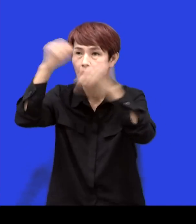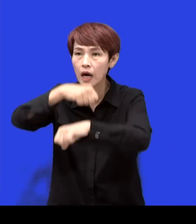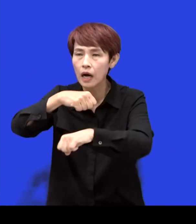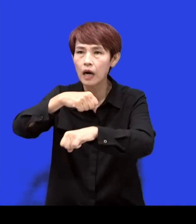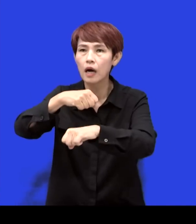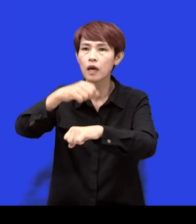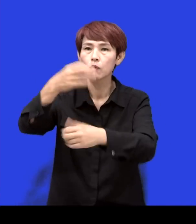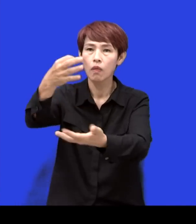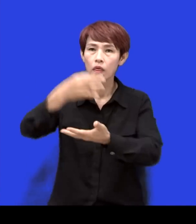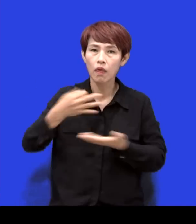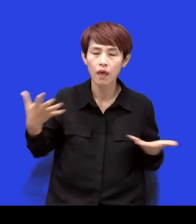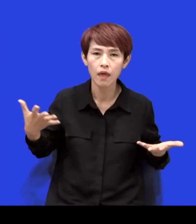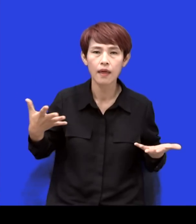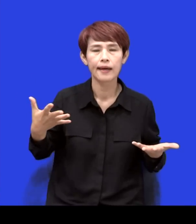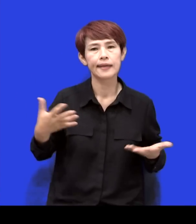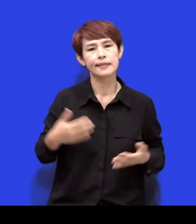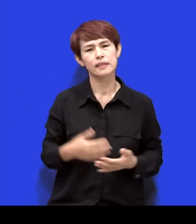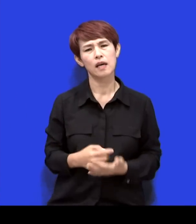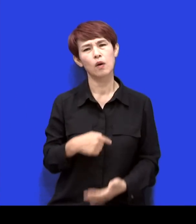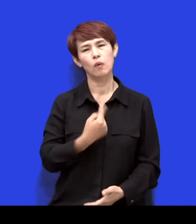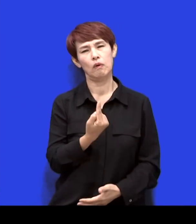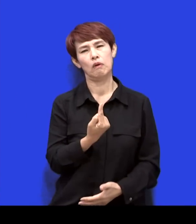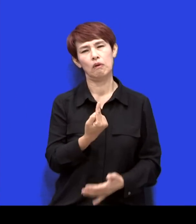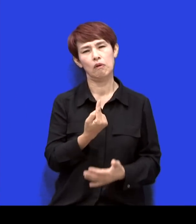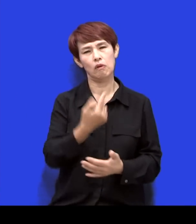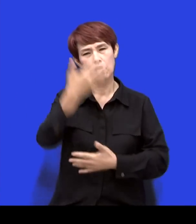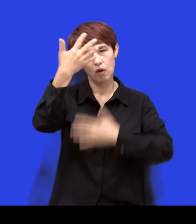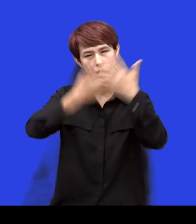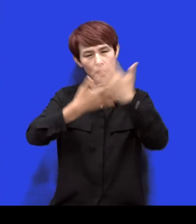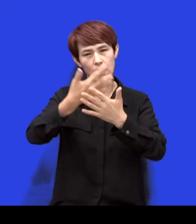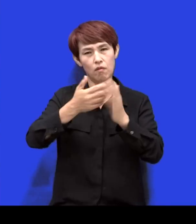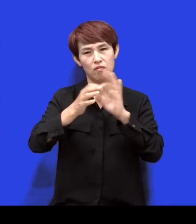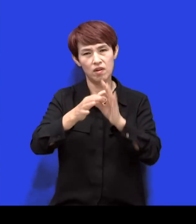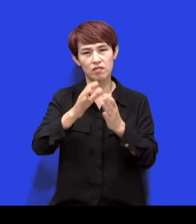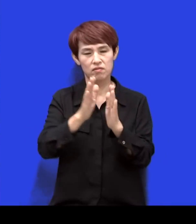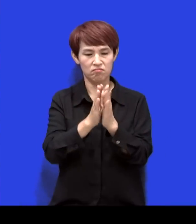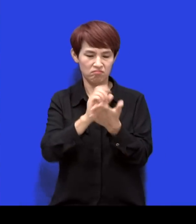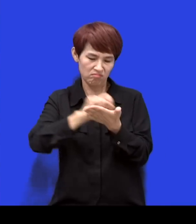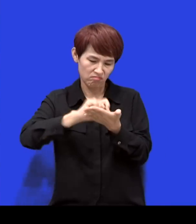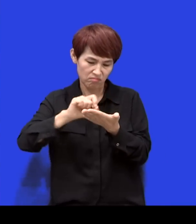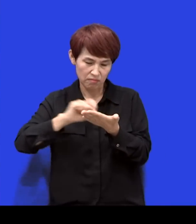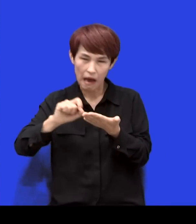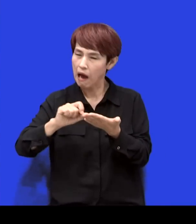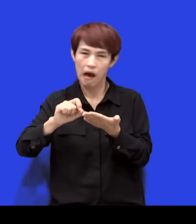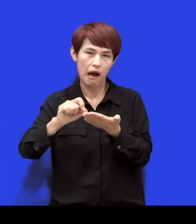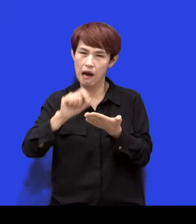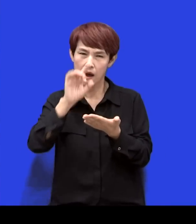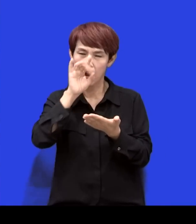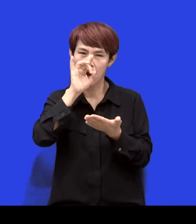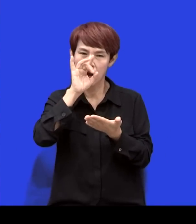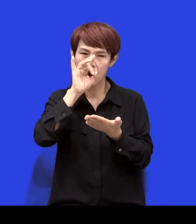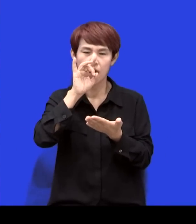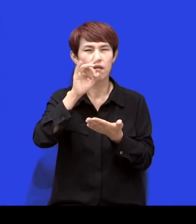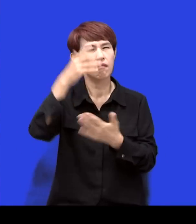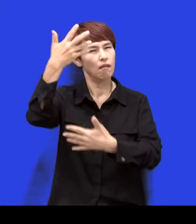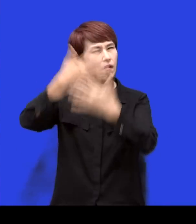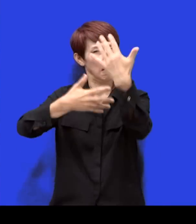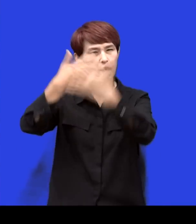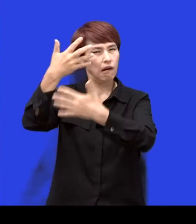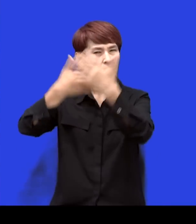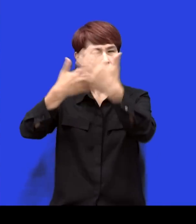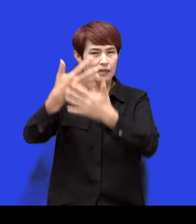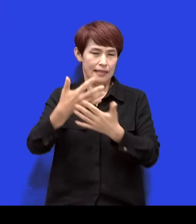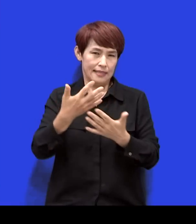받고 음. 그리고 제가 이제 혼자 쓰니까 예. 쓰는 시나리오가 영화가 안 되더라고요. 예. 그러니까 이거는 결국은 영화는 내가 시나리오